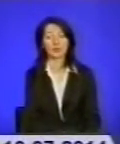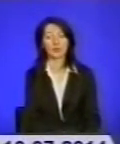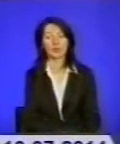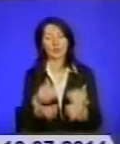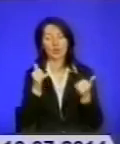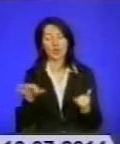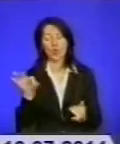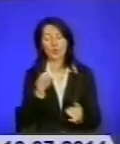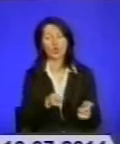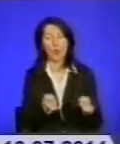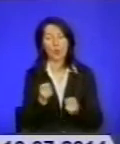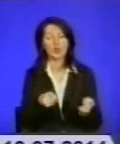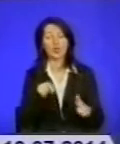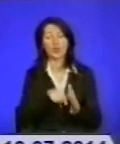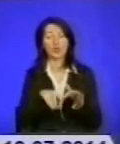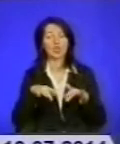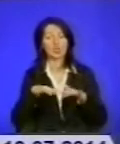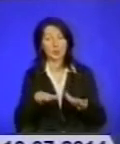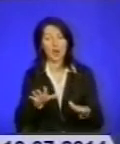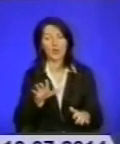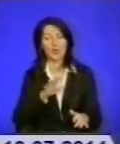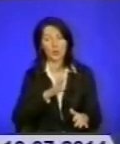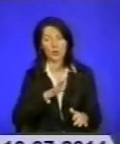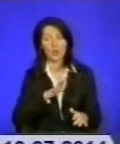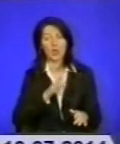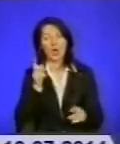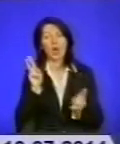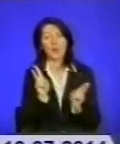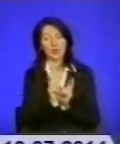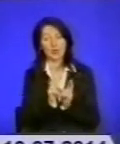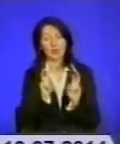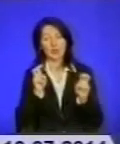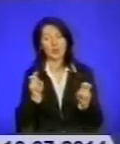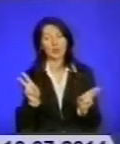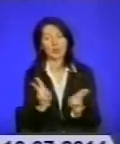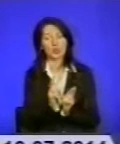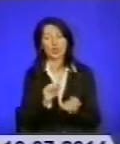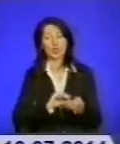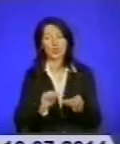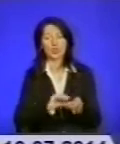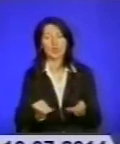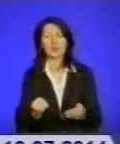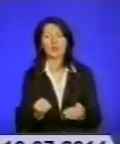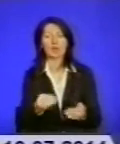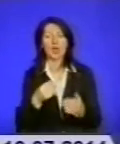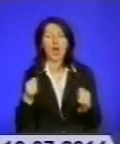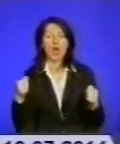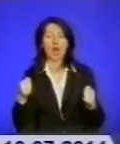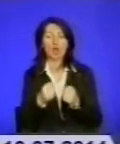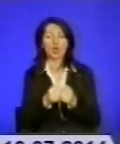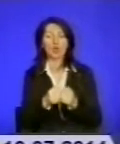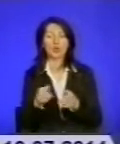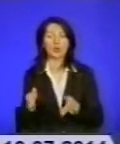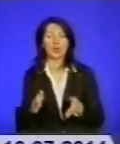Сьогодні в обласному управлінні внутрішніх справ відбувся брифінг. Тема зустрічі з журналістами – нещодавня дорожньо-транспортна пригода, у